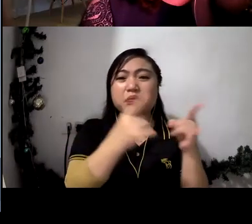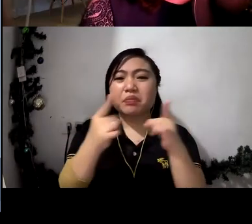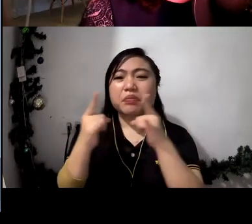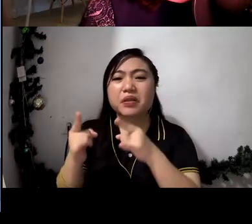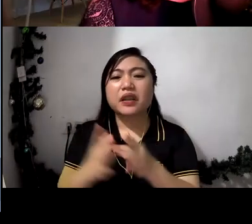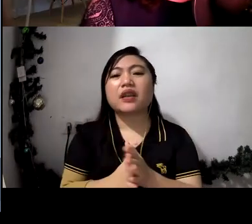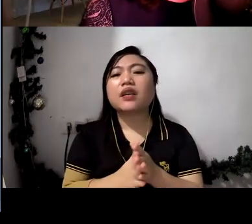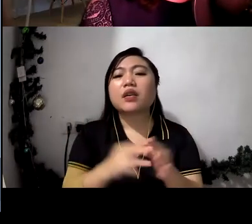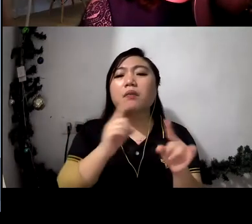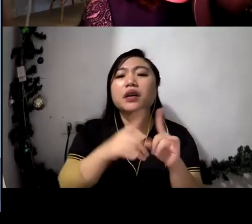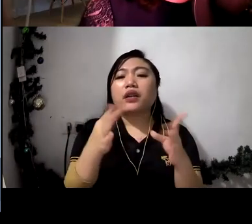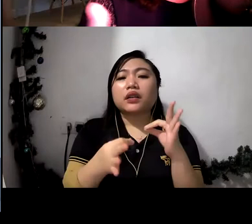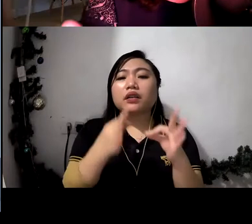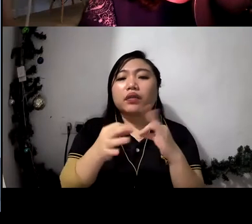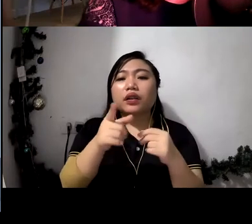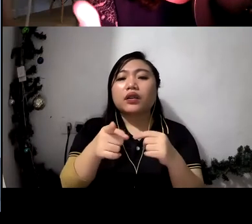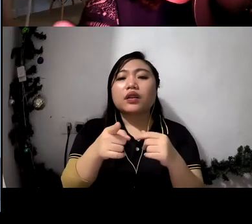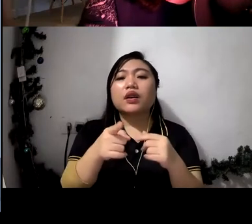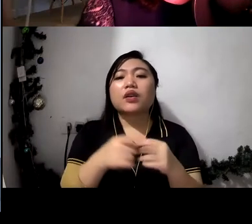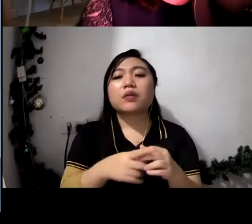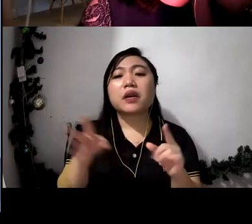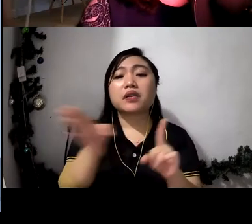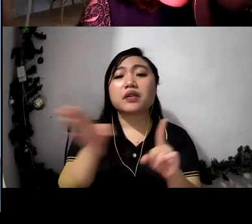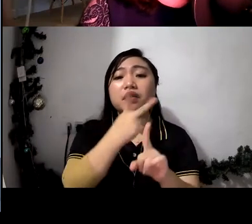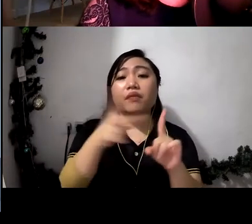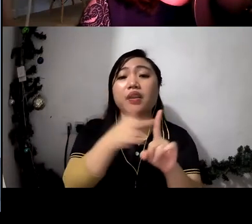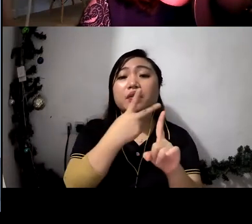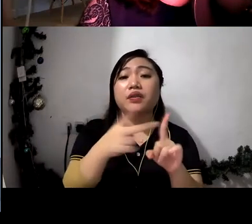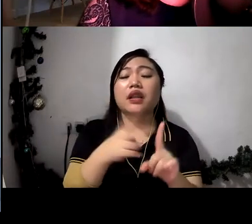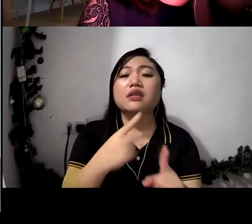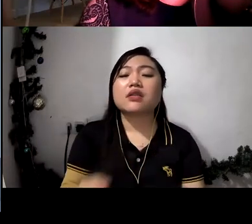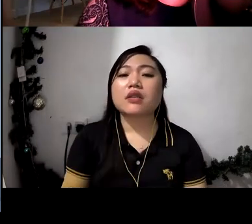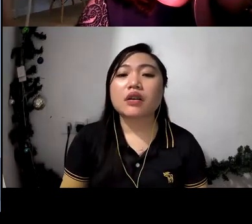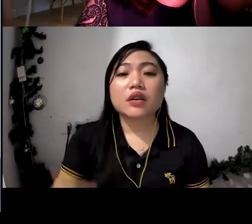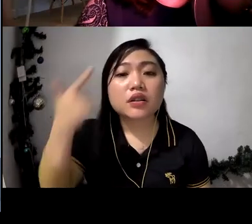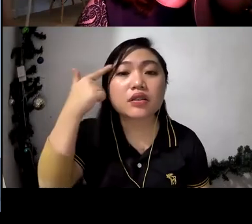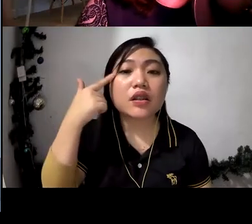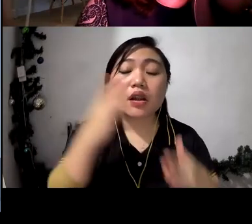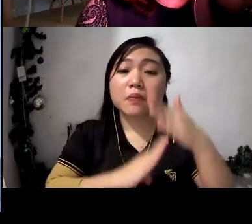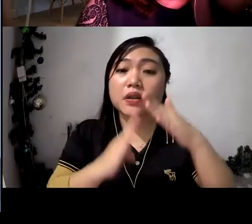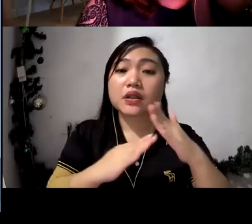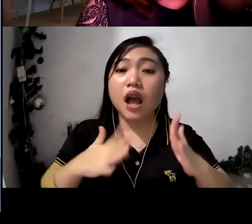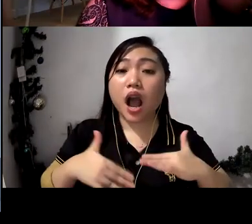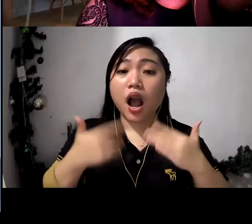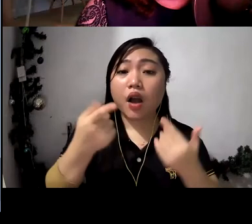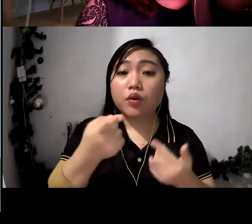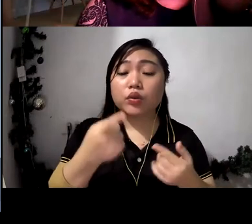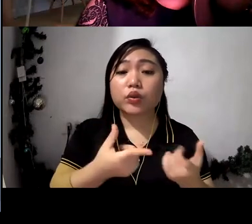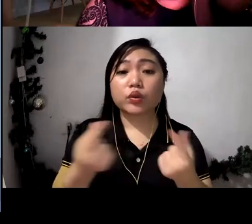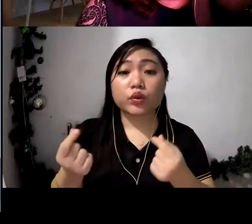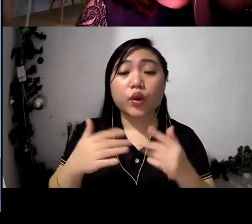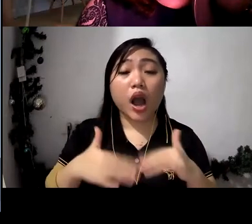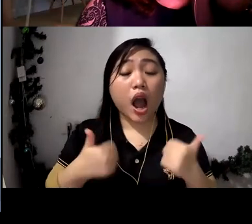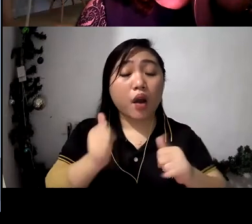ikaw ay nakaranas ng gender-based violence, sexual harassment, no, paano kumikilos ang isang lalaki in response